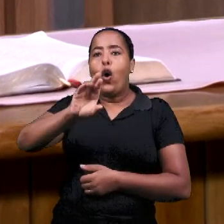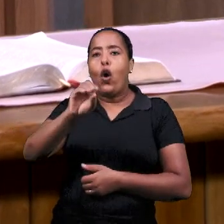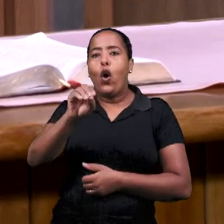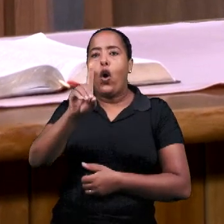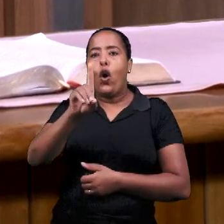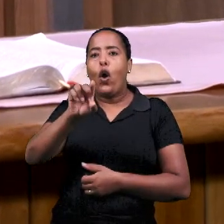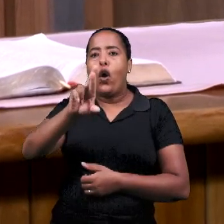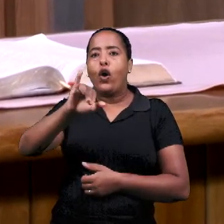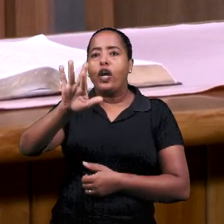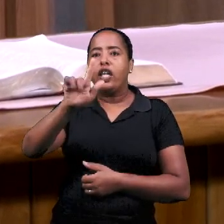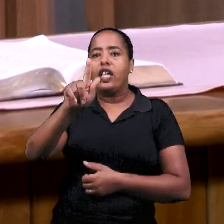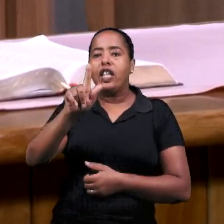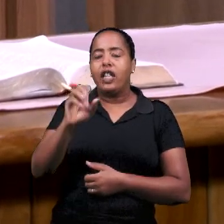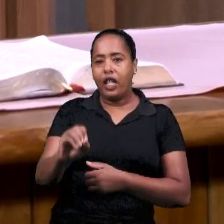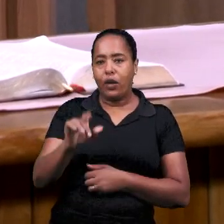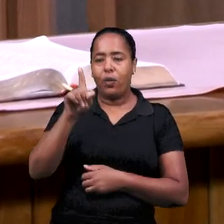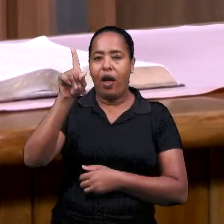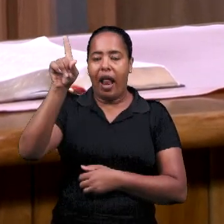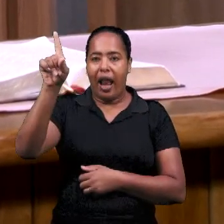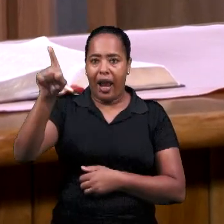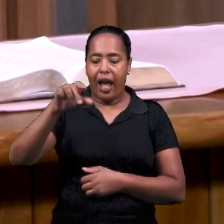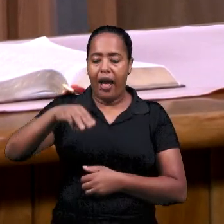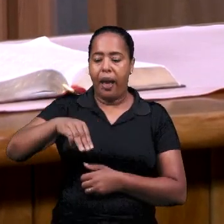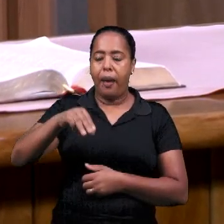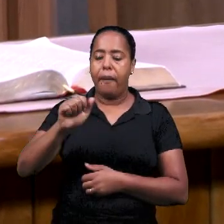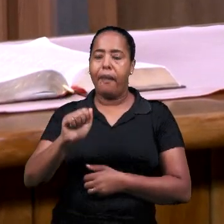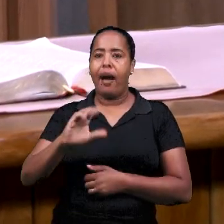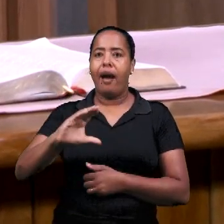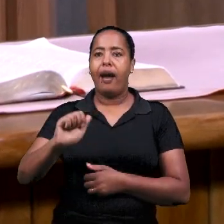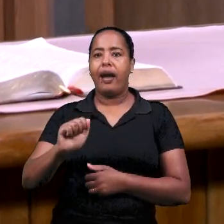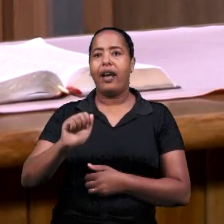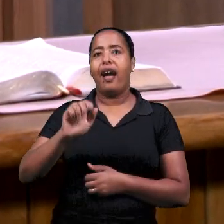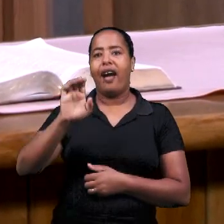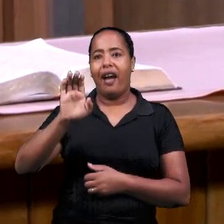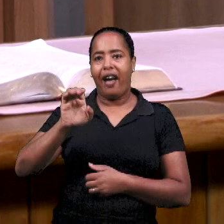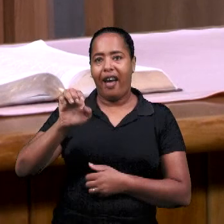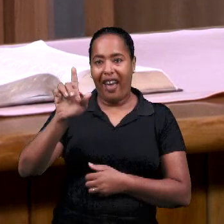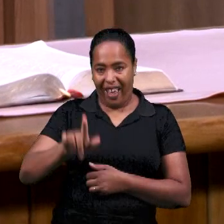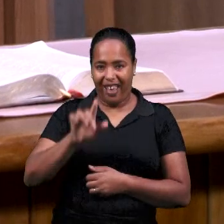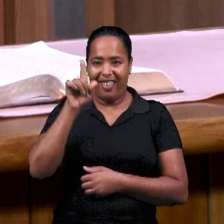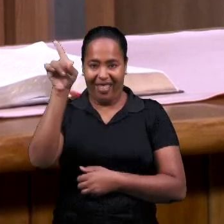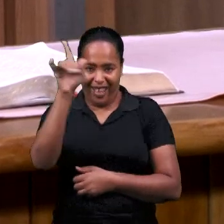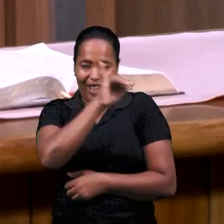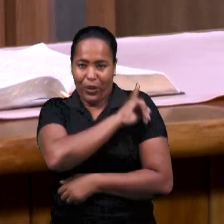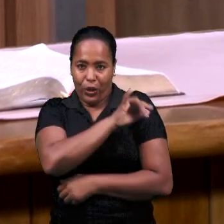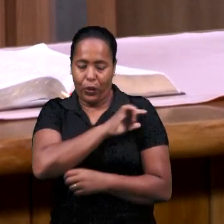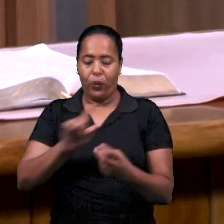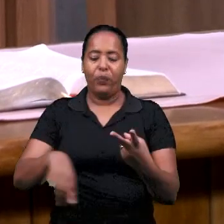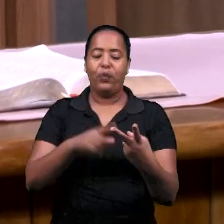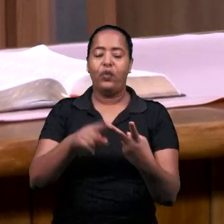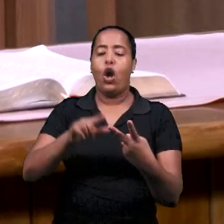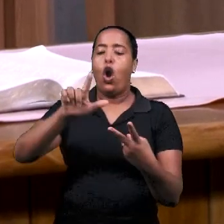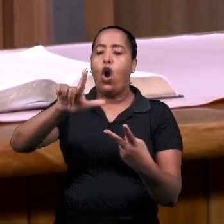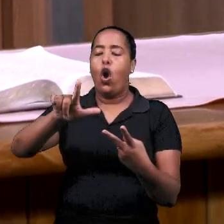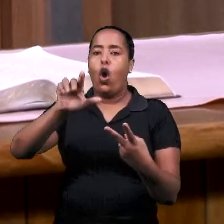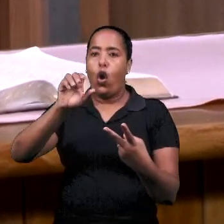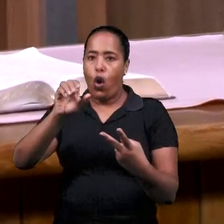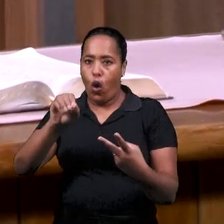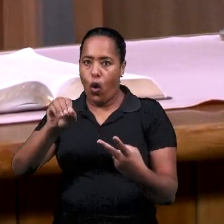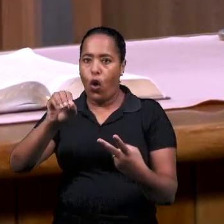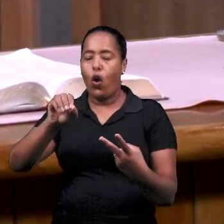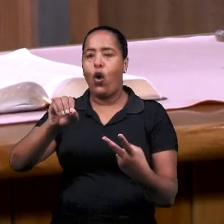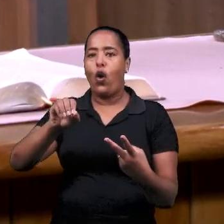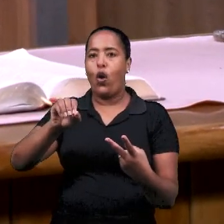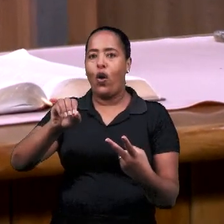Rodrigo, qui est du groupe d'ouvriers de l'église de Seab à Macaé, dans l'État de Rio de Janeiro, et ensuite le frère